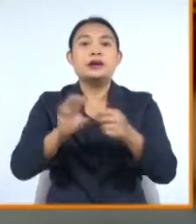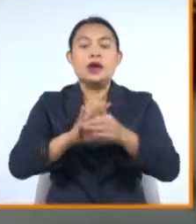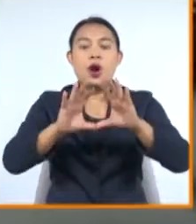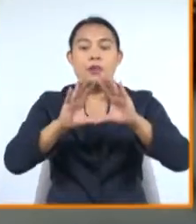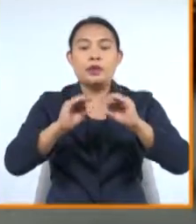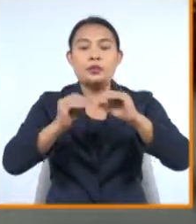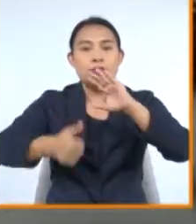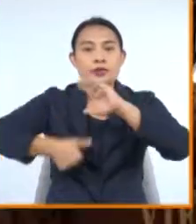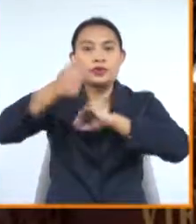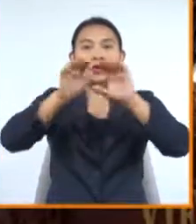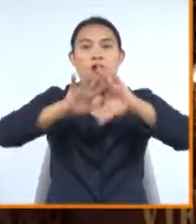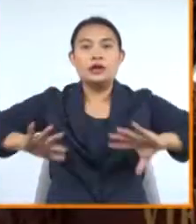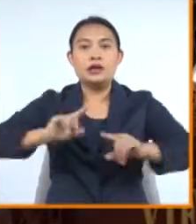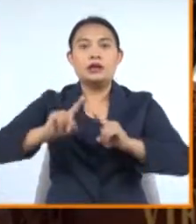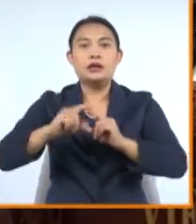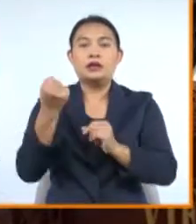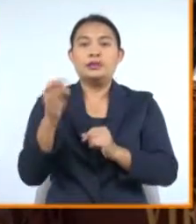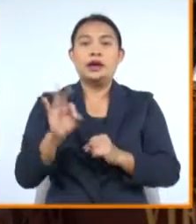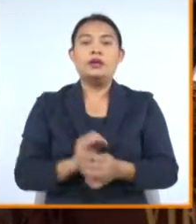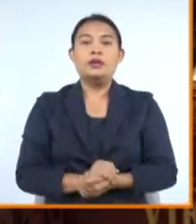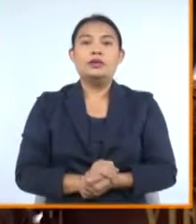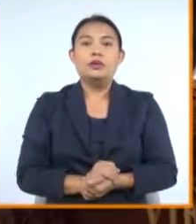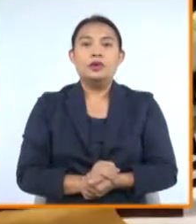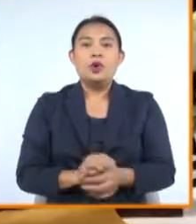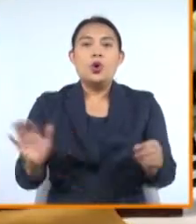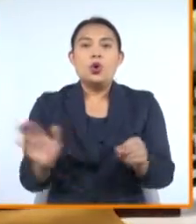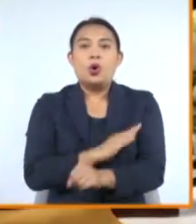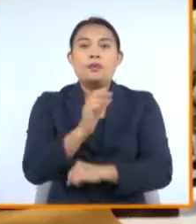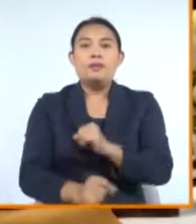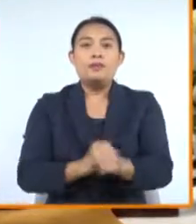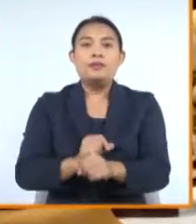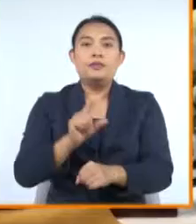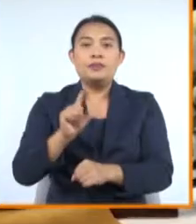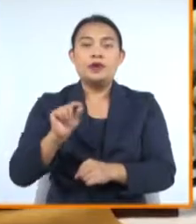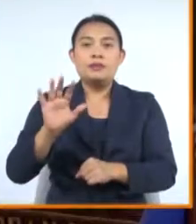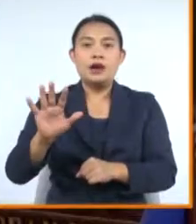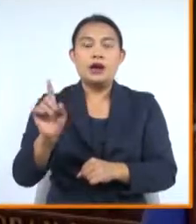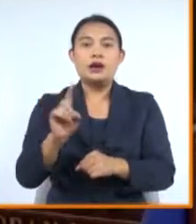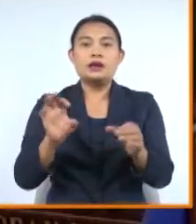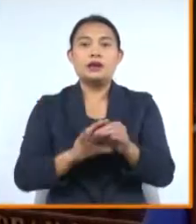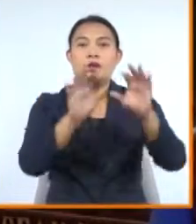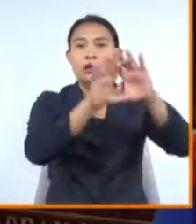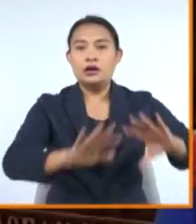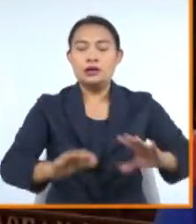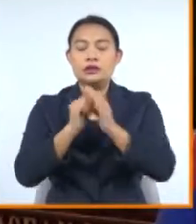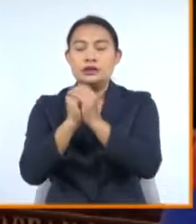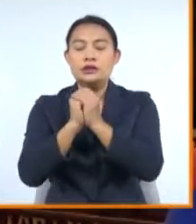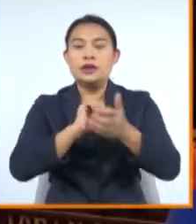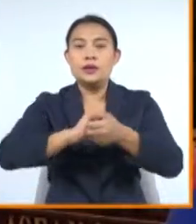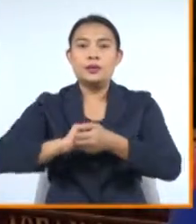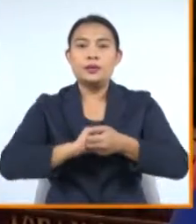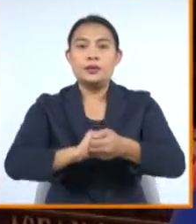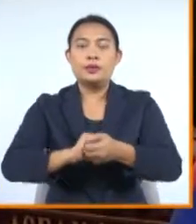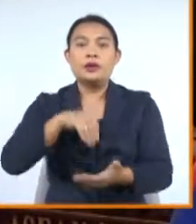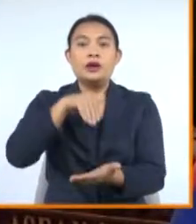าเซียนจีนครั้งที่19เพื่อเฉลิมฉลองโอกาสครบรอบ25ปีความสัมพันธ์อาเซียนจีนณศูนย์การประชุมแห่งช